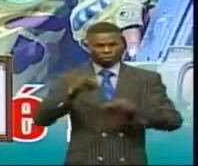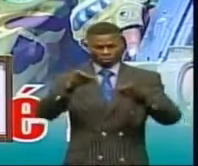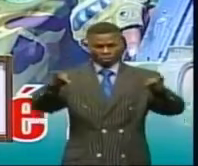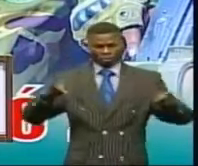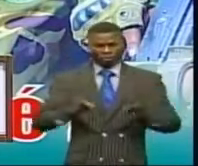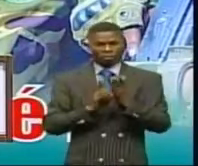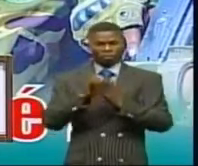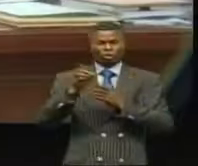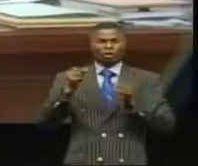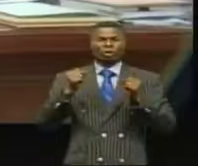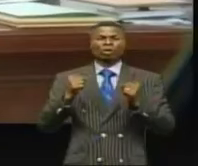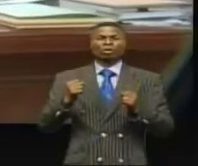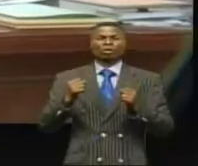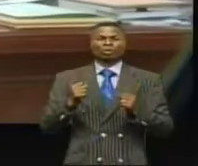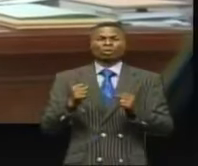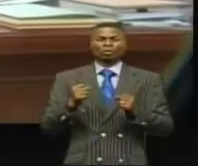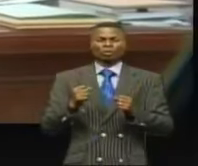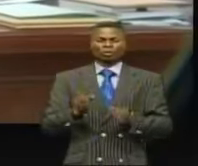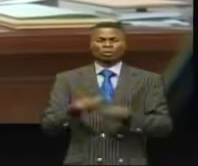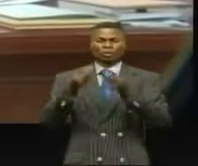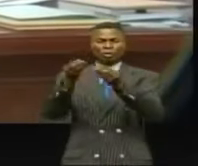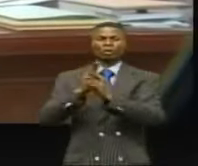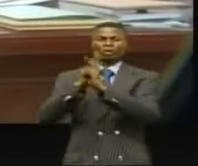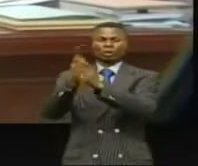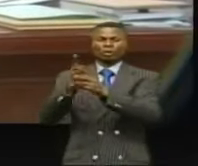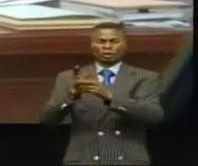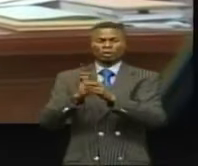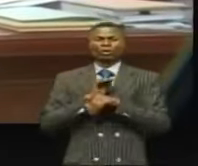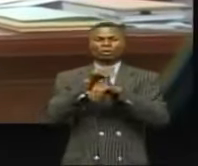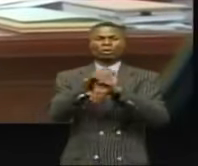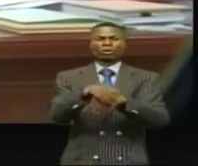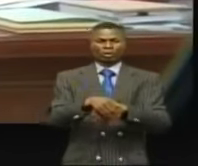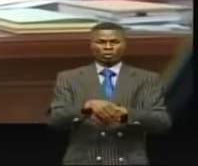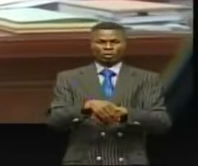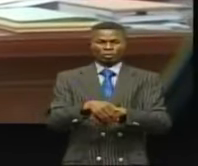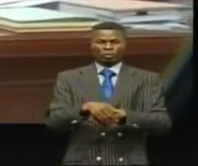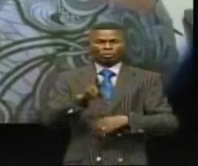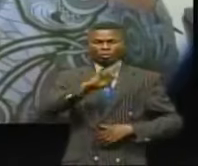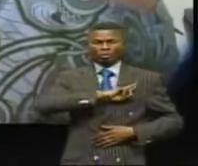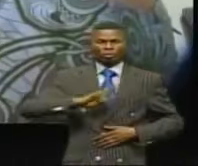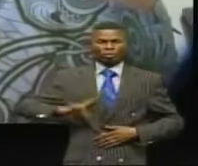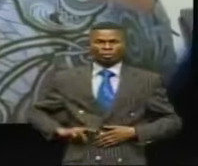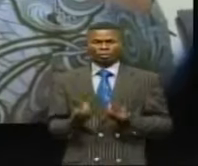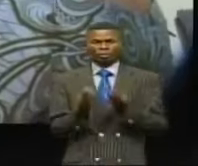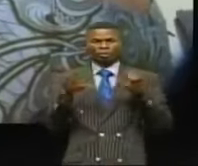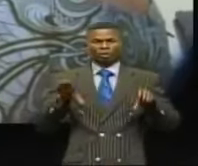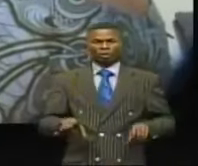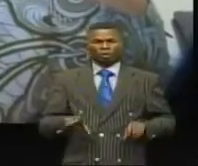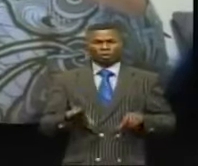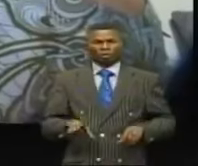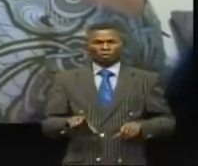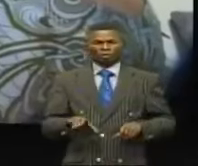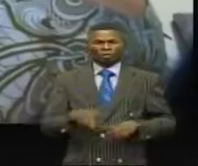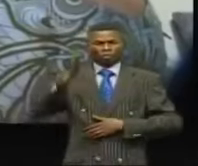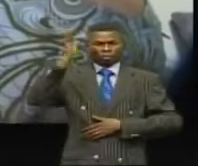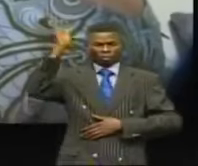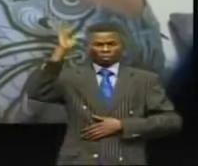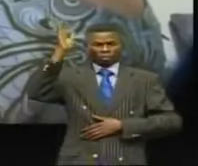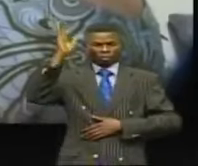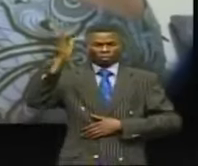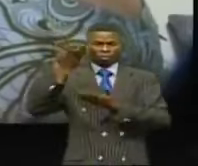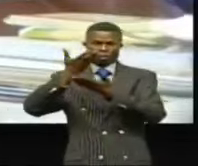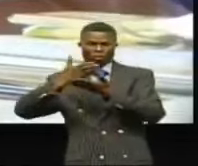Développement durable, a fait le rapport de la participation de la République démocratique du Congo à la conférence de parties